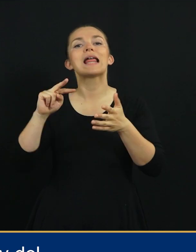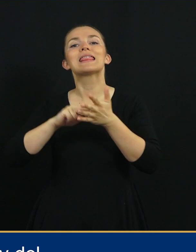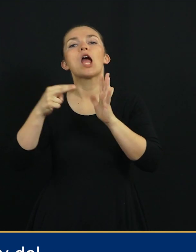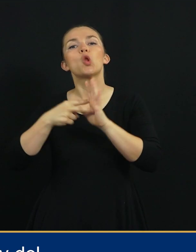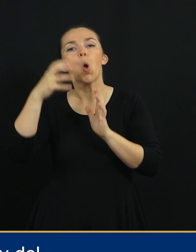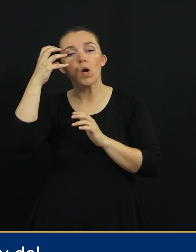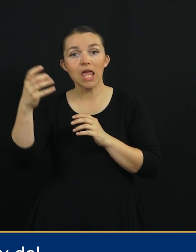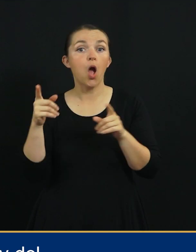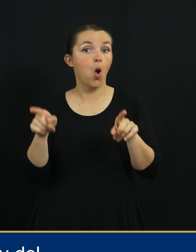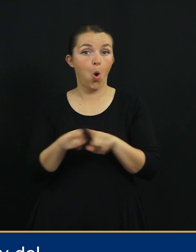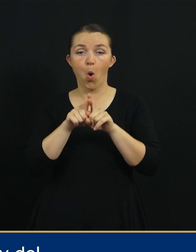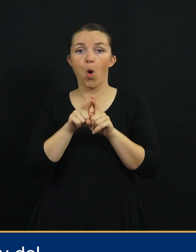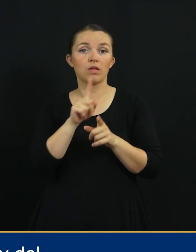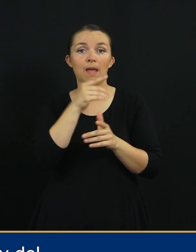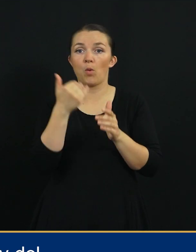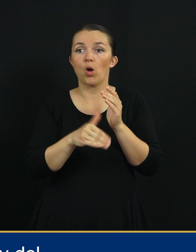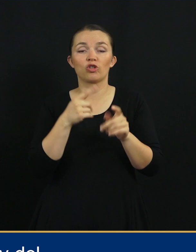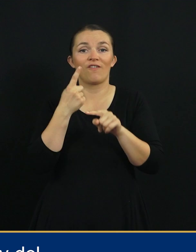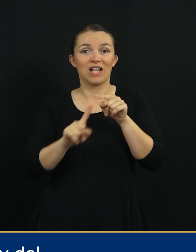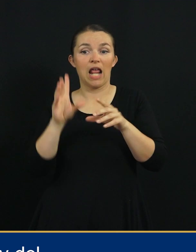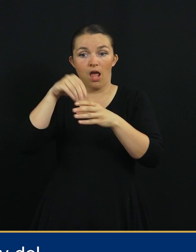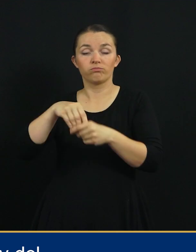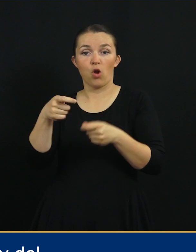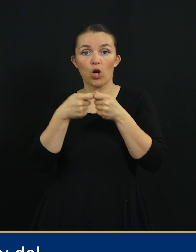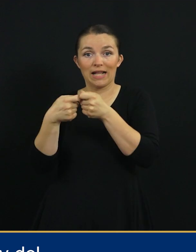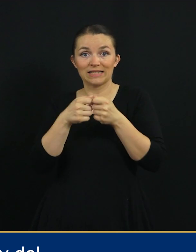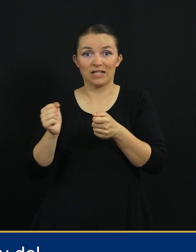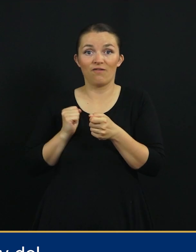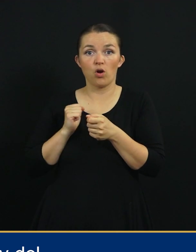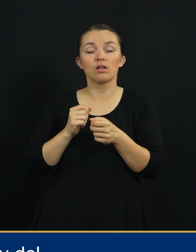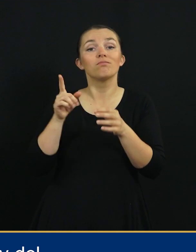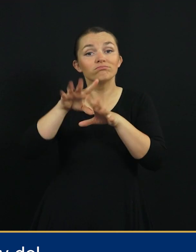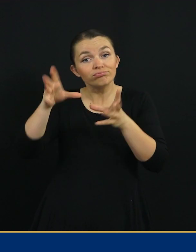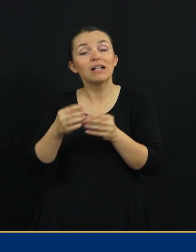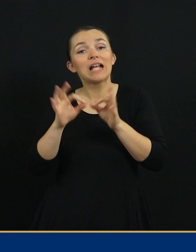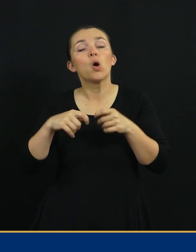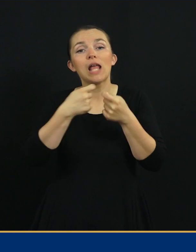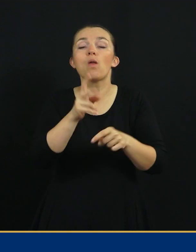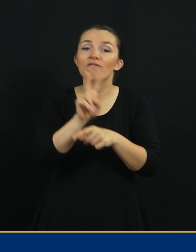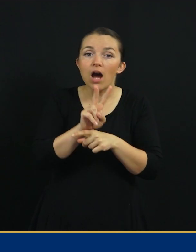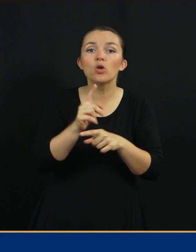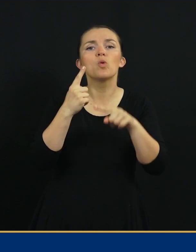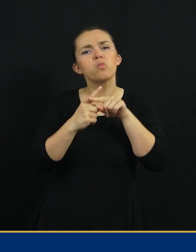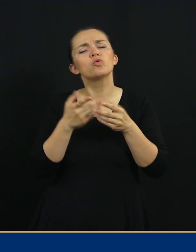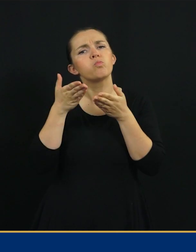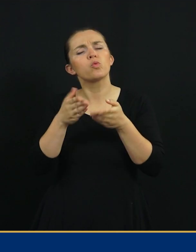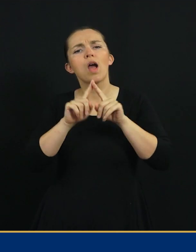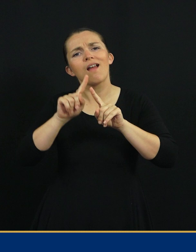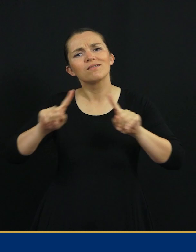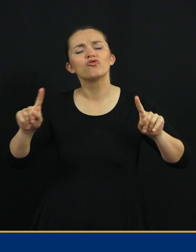tehnologije, ki kot nepogrešljiv del vojaške organizacije zagotavlja varnost ter hkrati ponuja